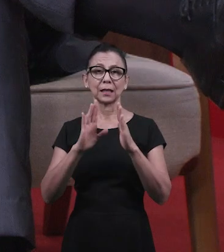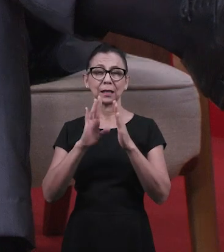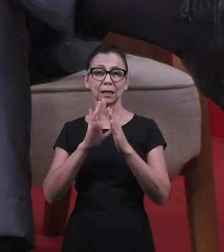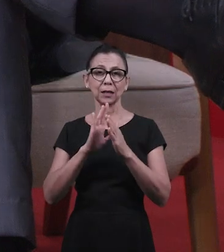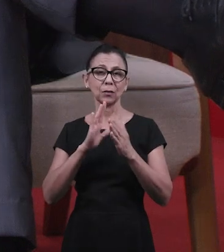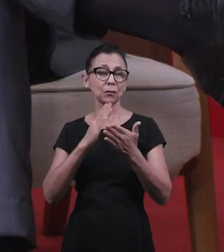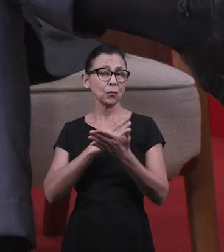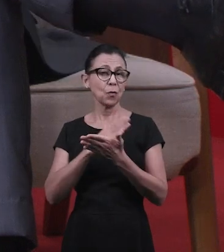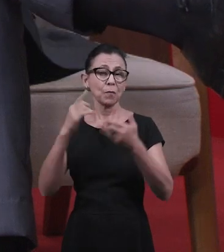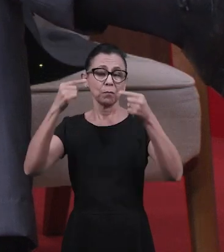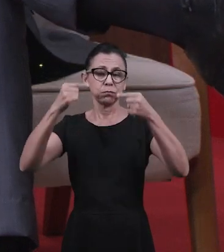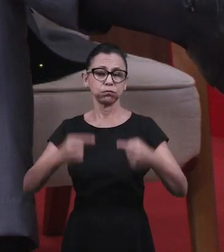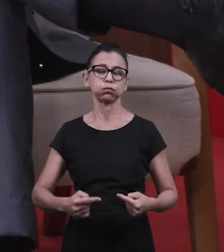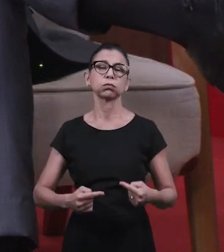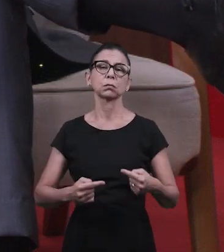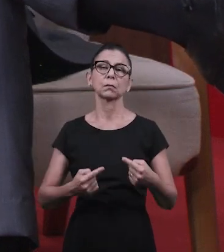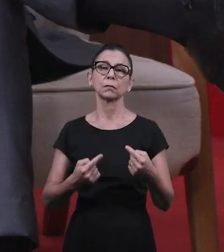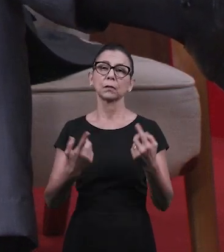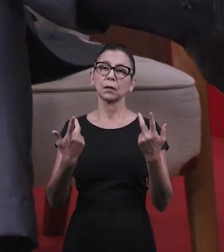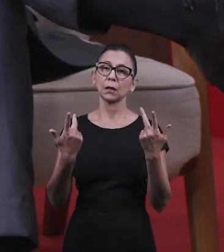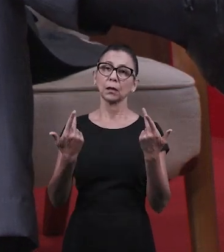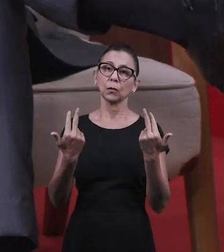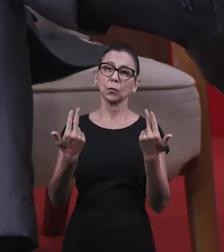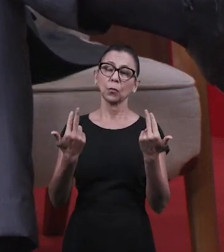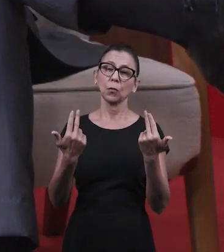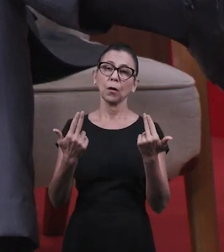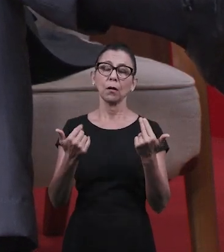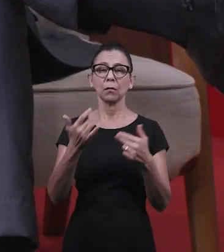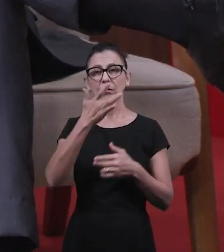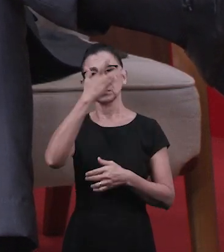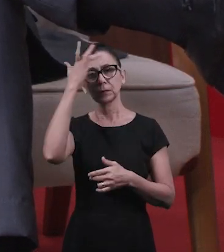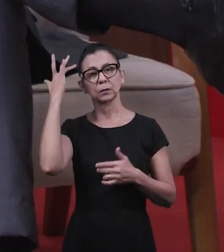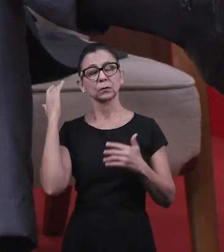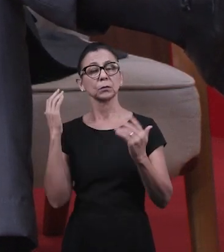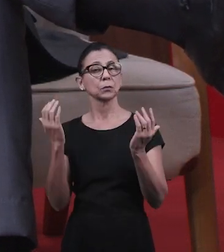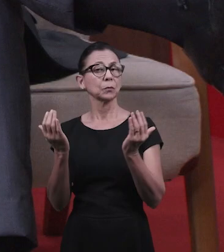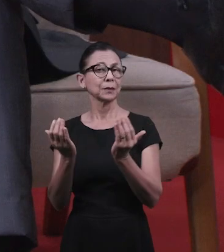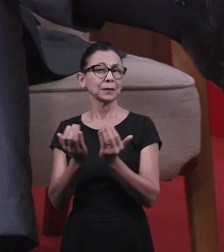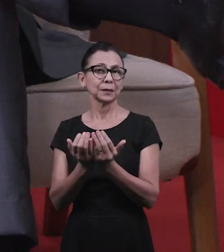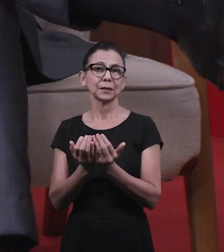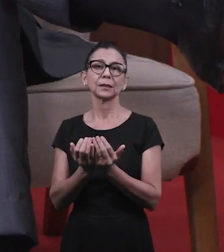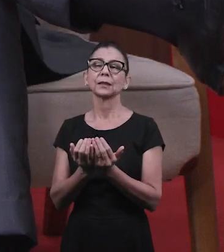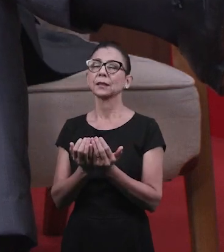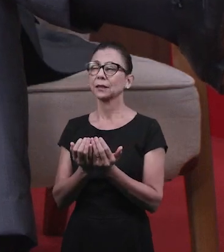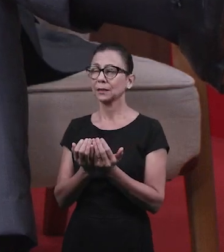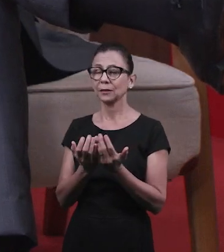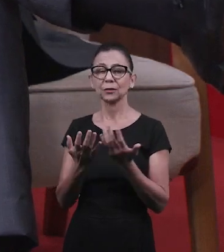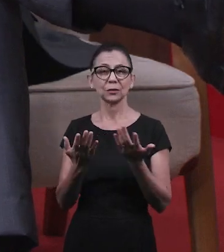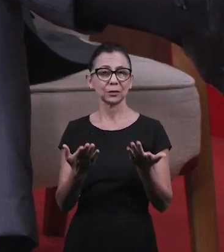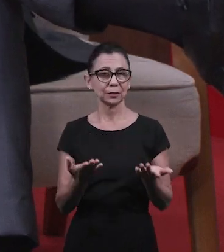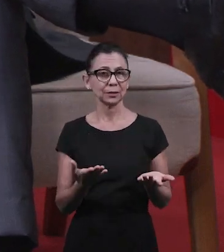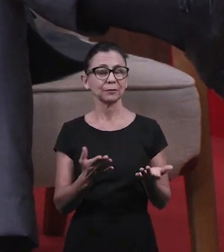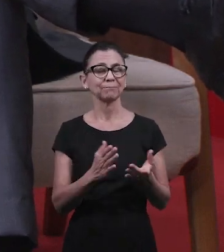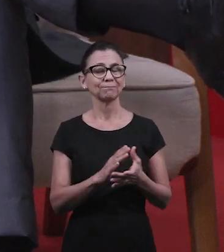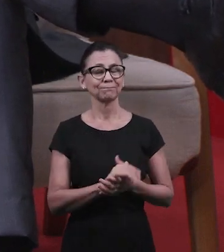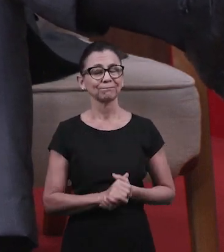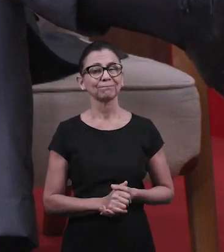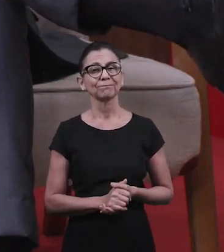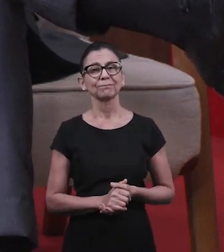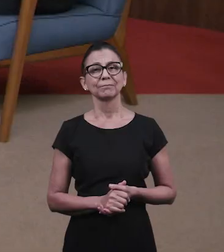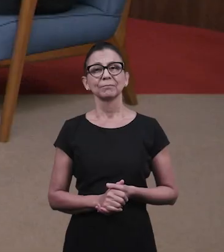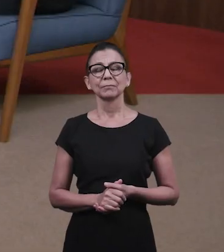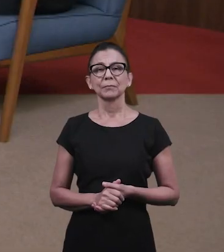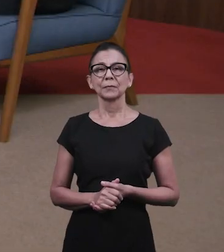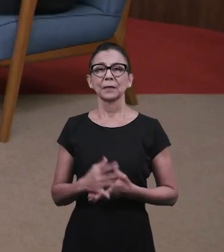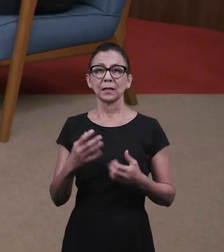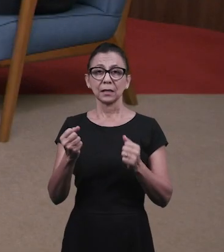Le Père a fait face à des oppositions. C'est comme ça dans la vie de chrétien, n'est-ce pas, Daniel? Il accepte le